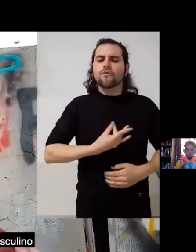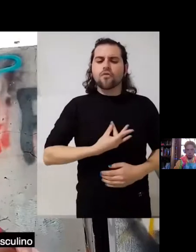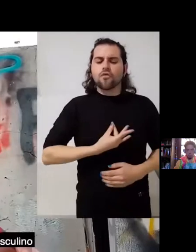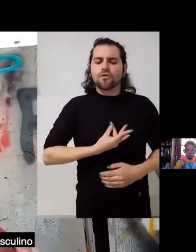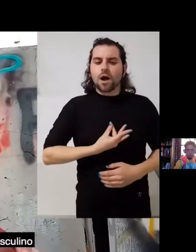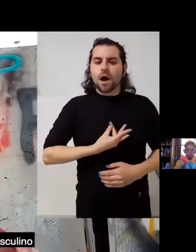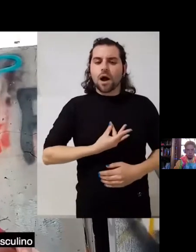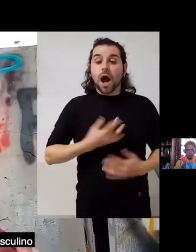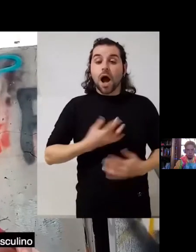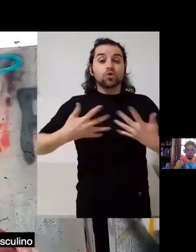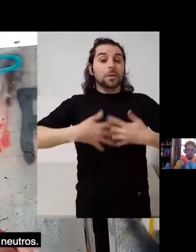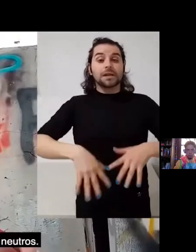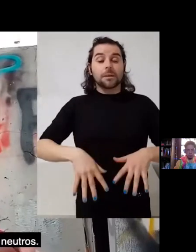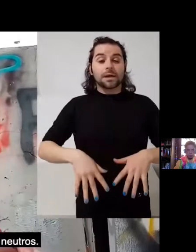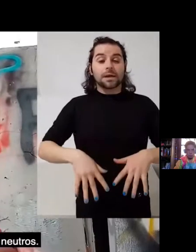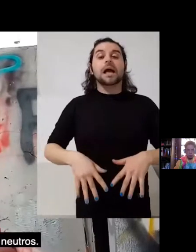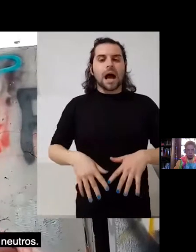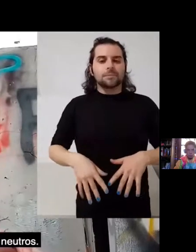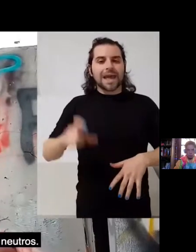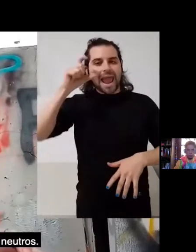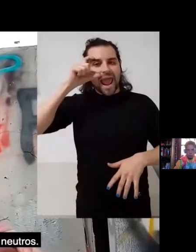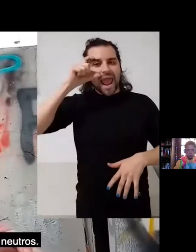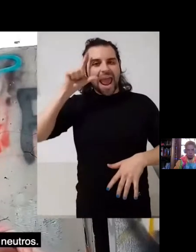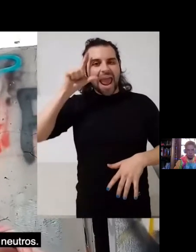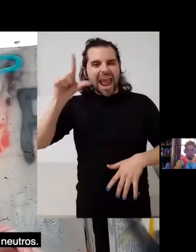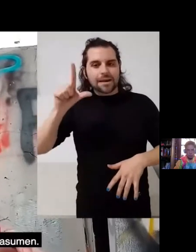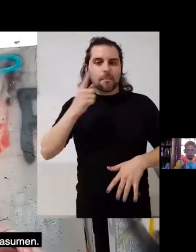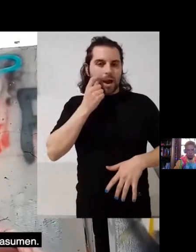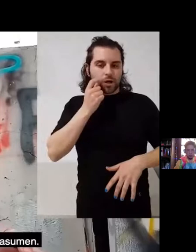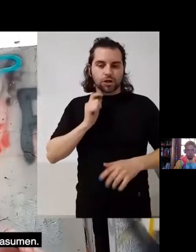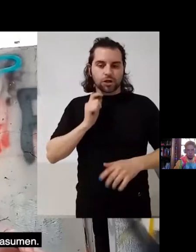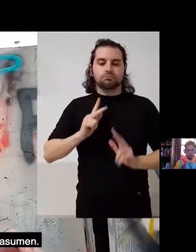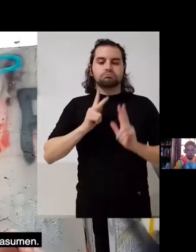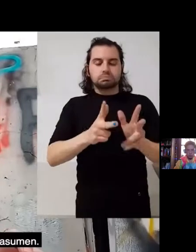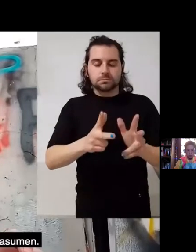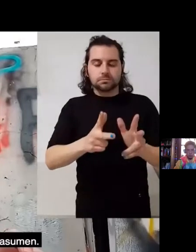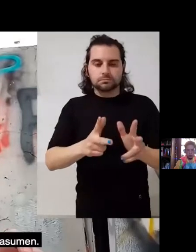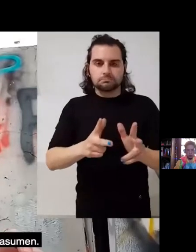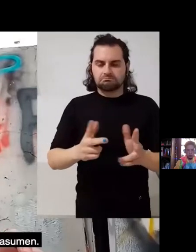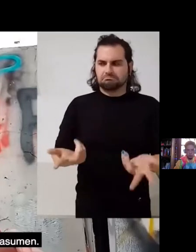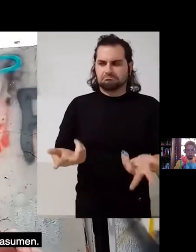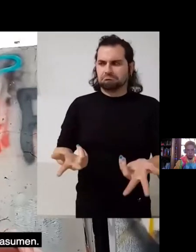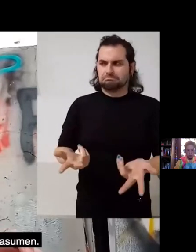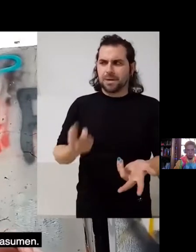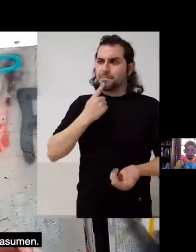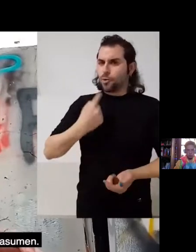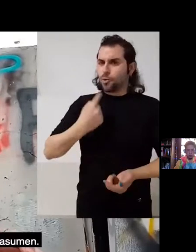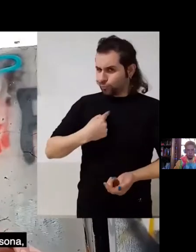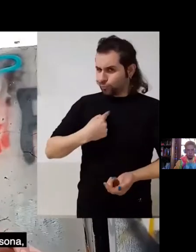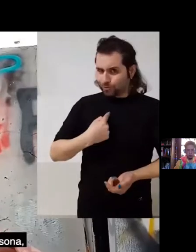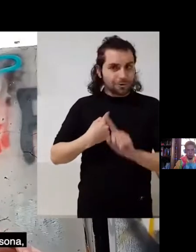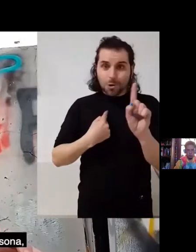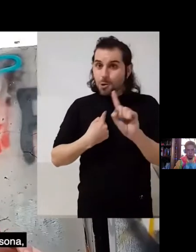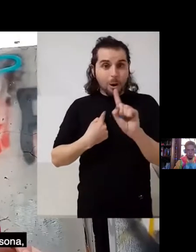pour mon physique, alors on me traite comme si j'étais un homme masculin. Personne ne me demande